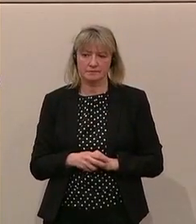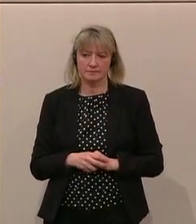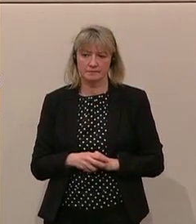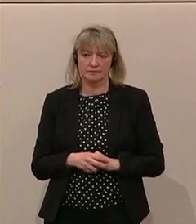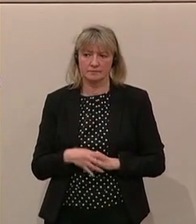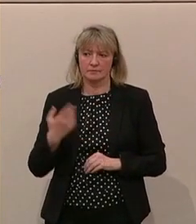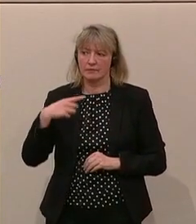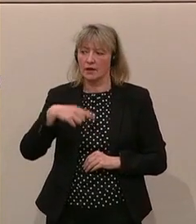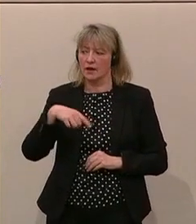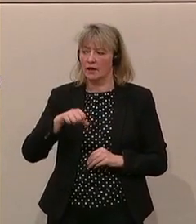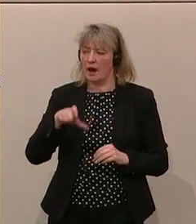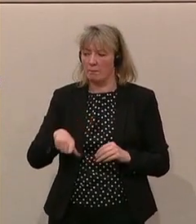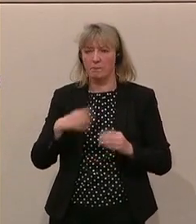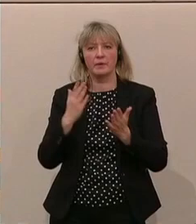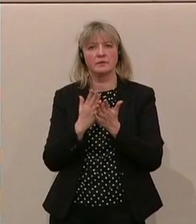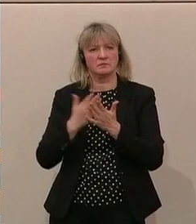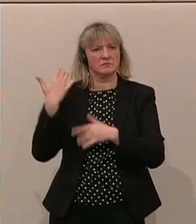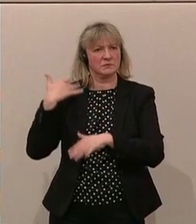die GAP der vergangenen Jahrzehnte,